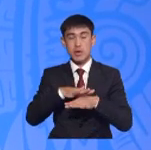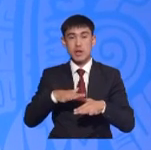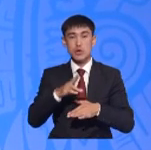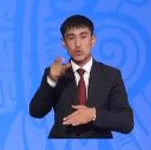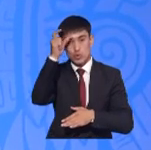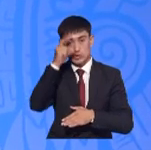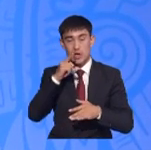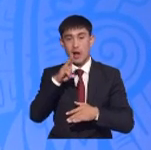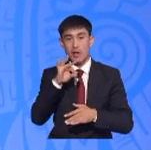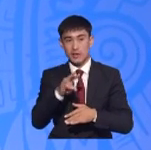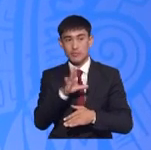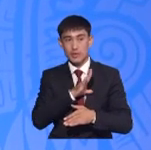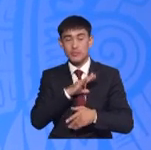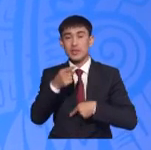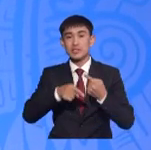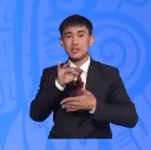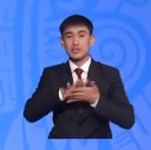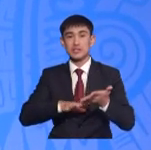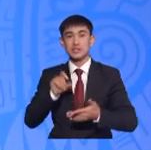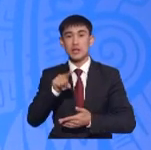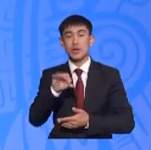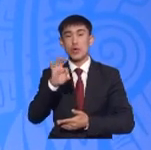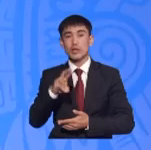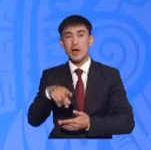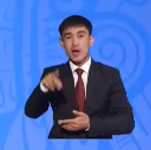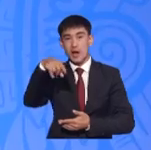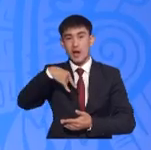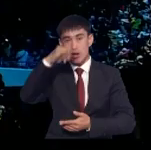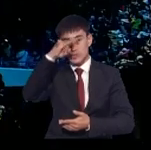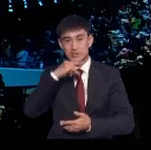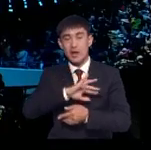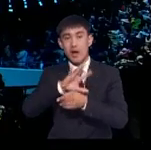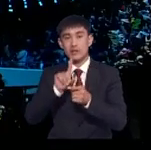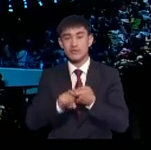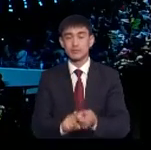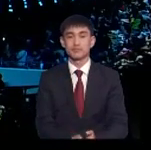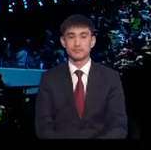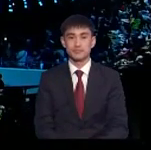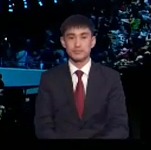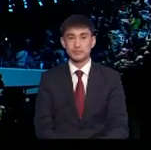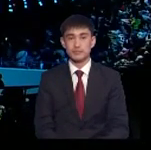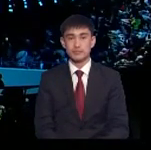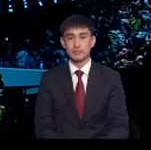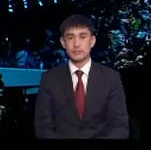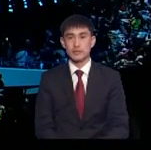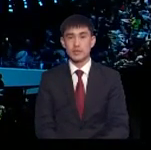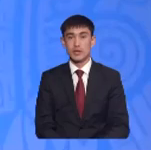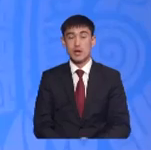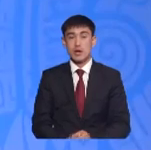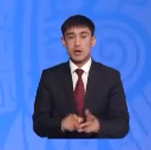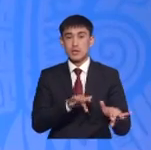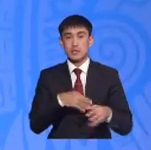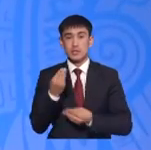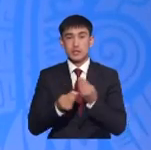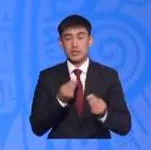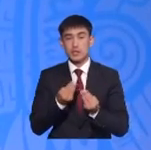каганат, а затем их наследие продолжили Золотая Орда и Казахское ханство. В рамках спортивной программы 5-х Всемирных игр